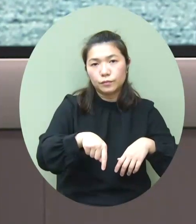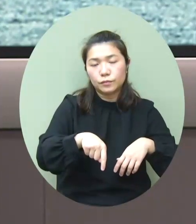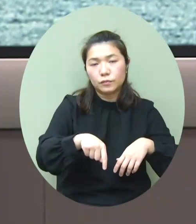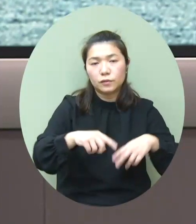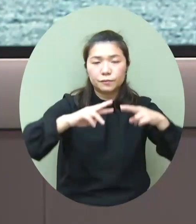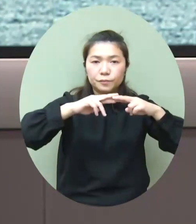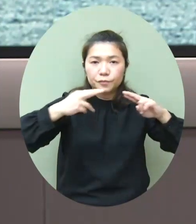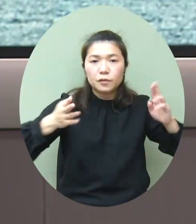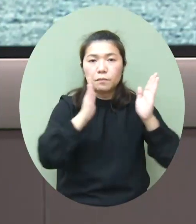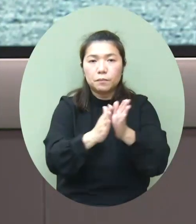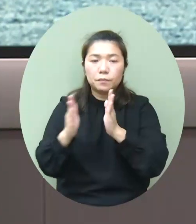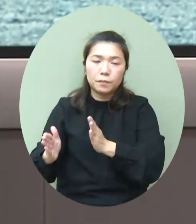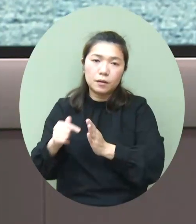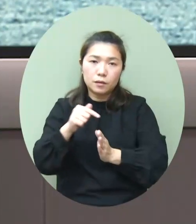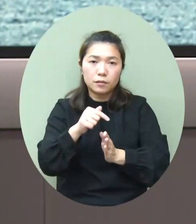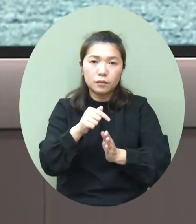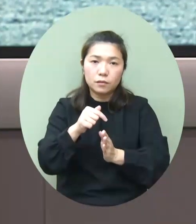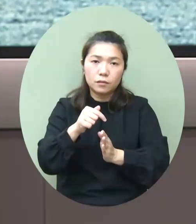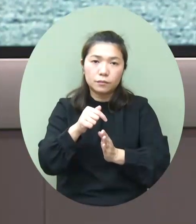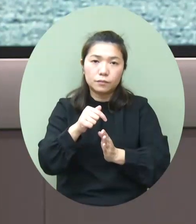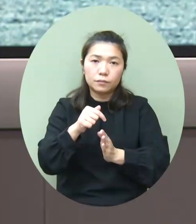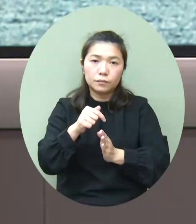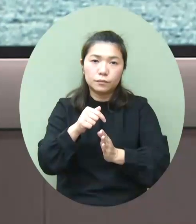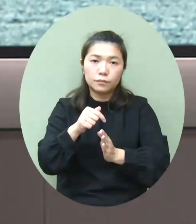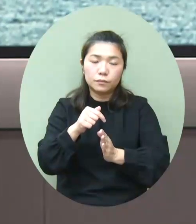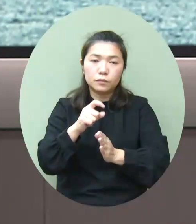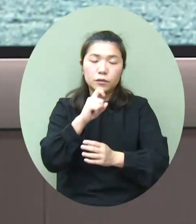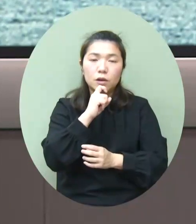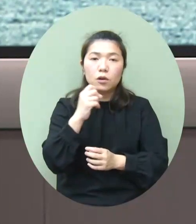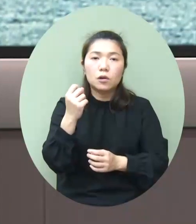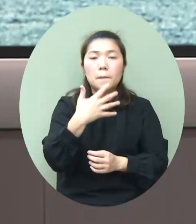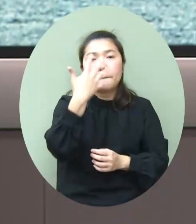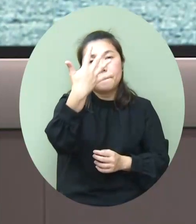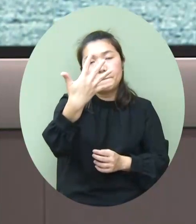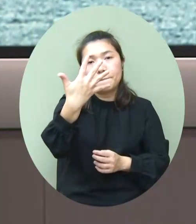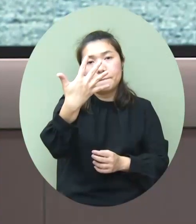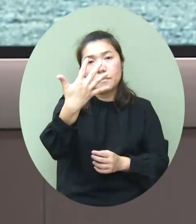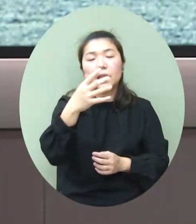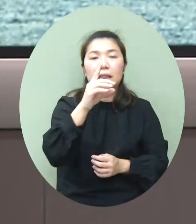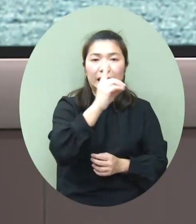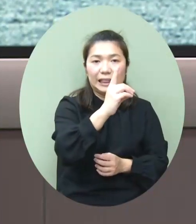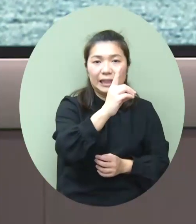42是 Omicron BA.2， 另外的5例是 Delta。